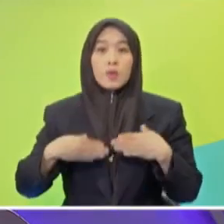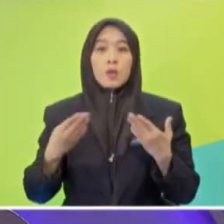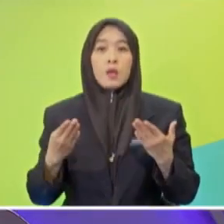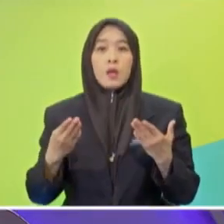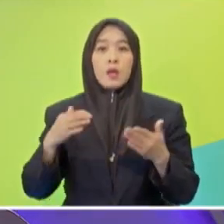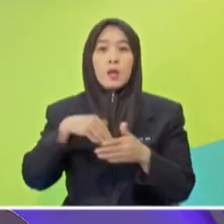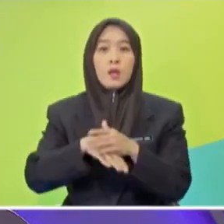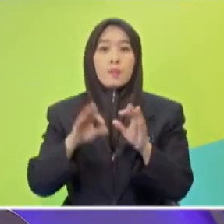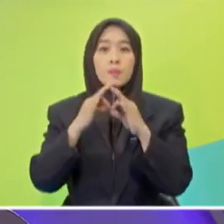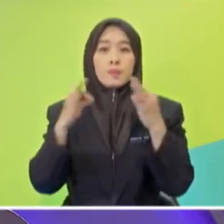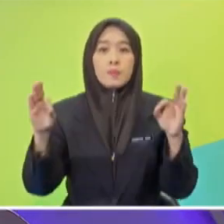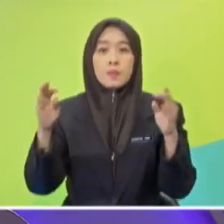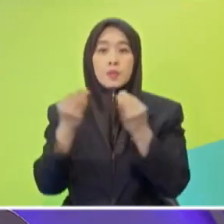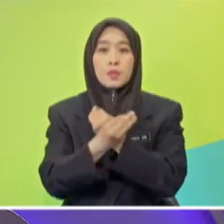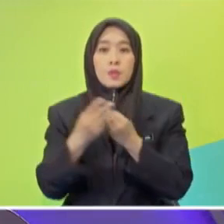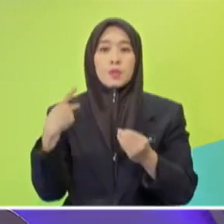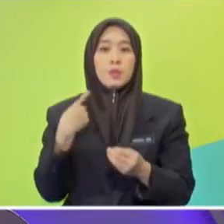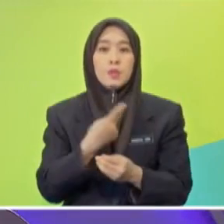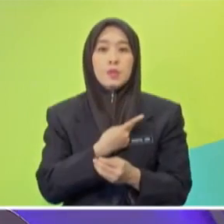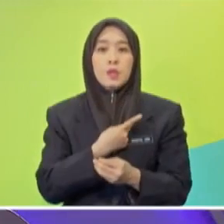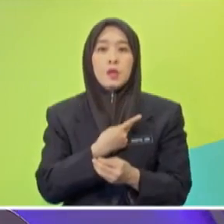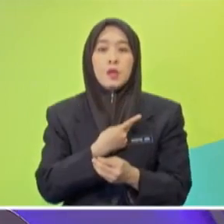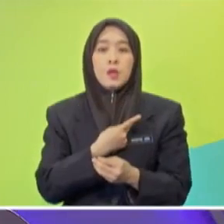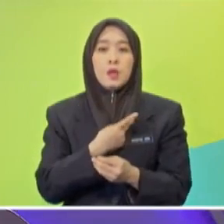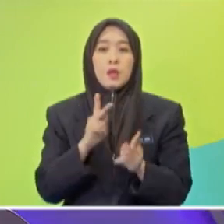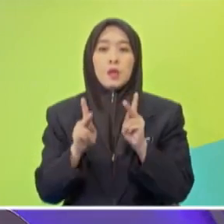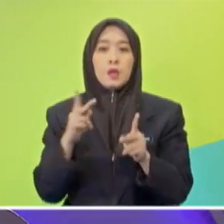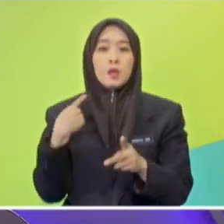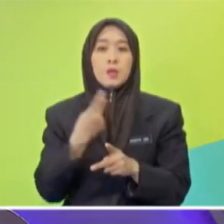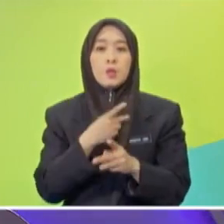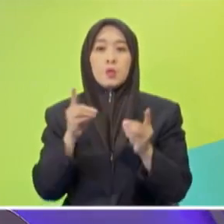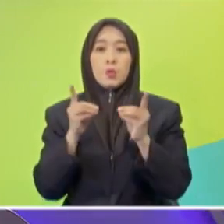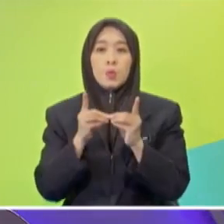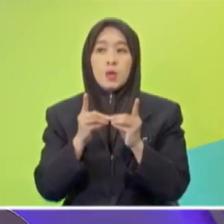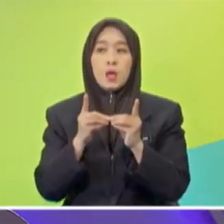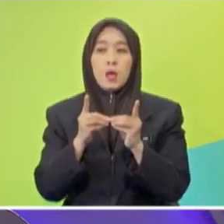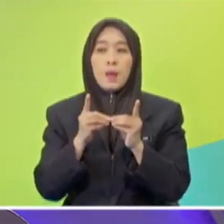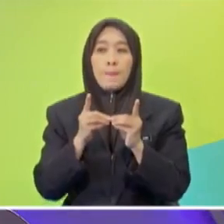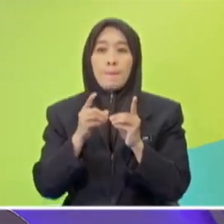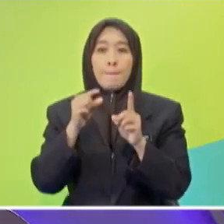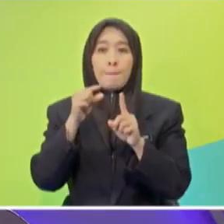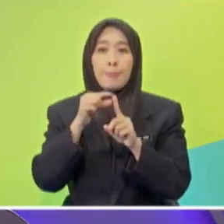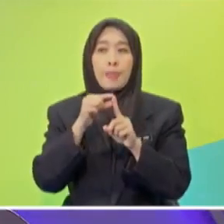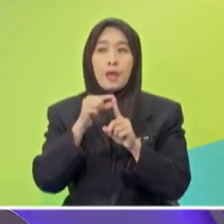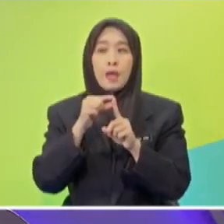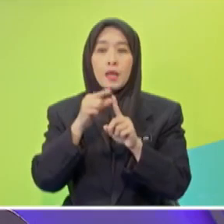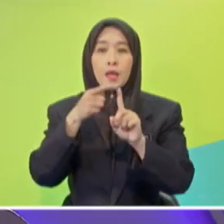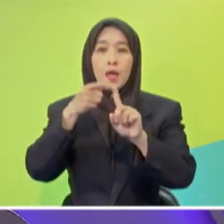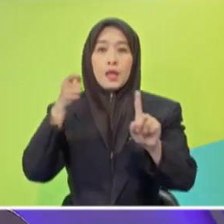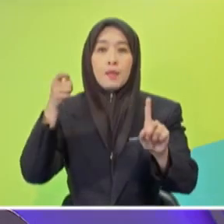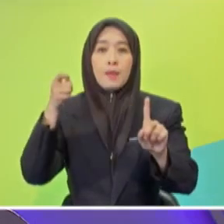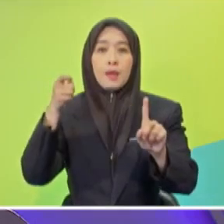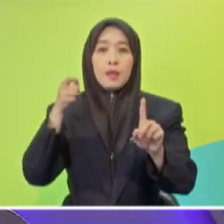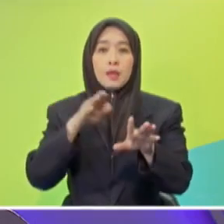kalau kita jumpa perkataan ini ah daripada yeah Oke daripada